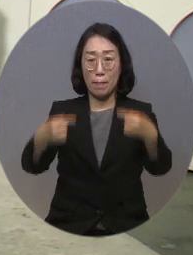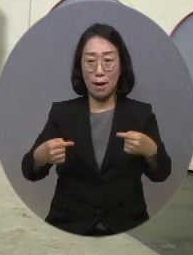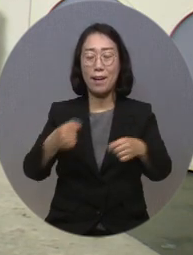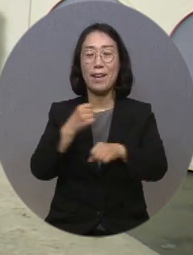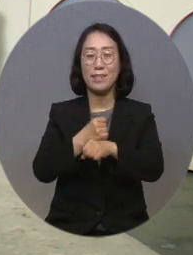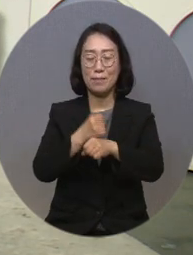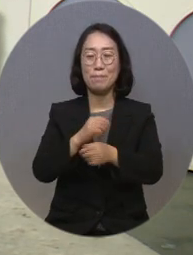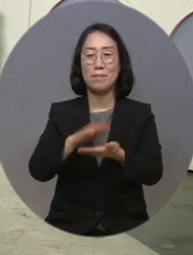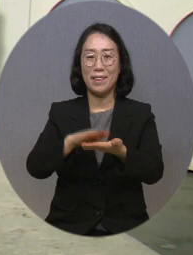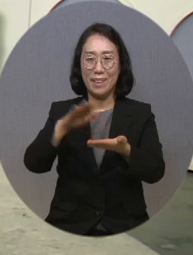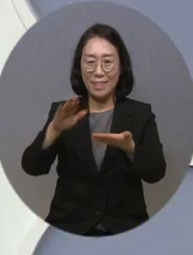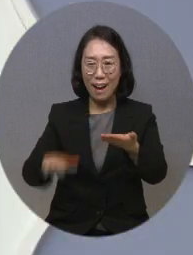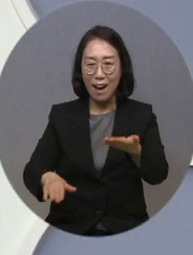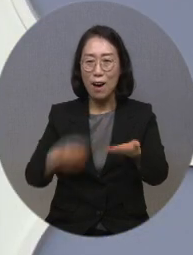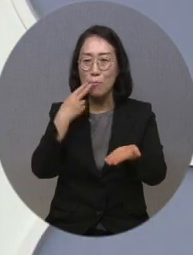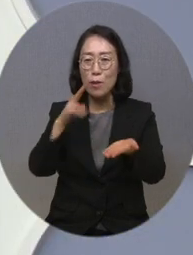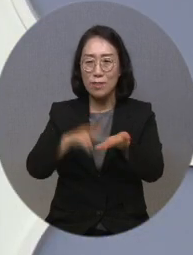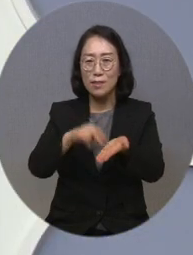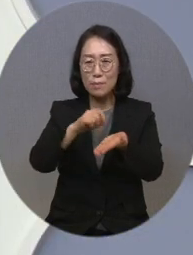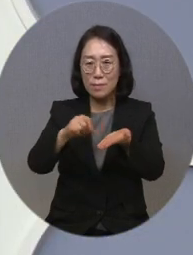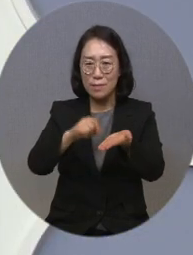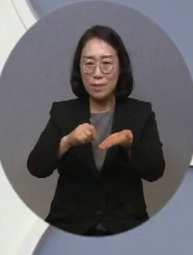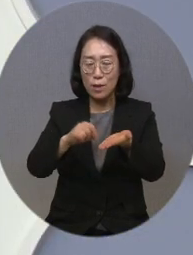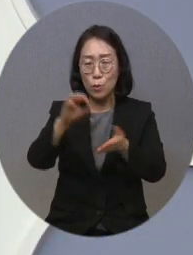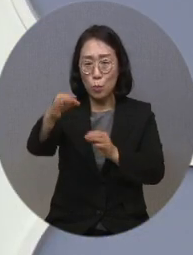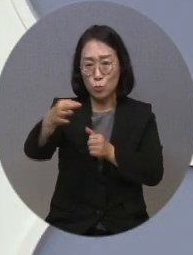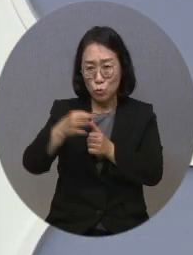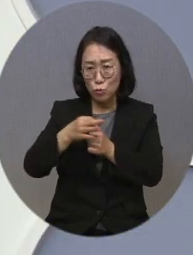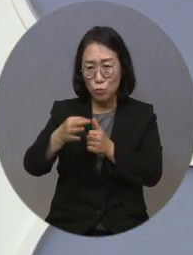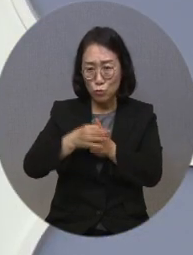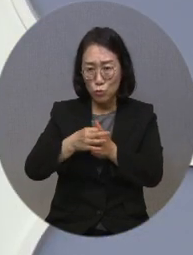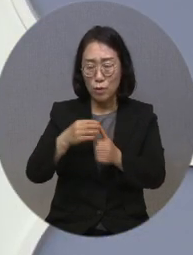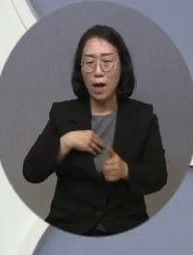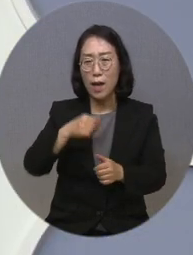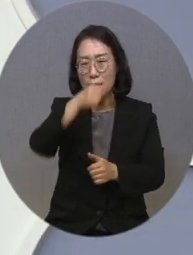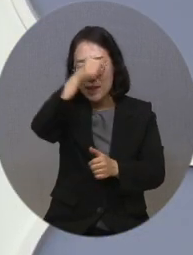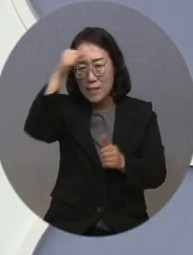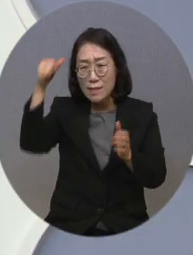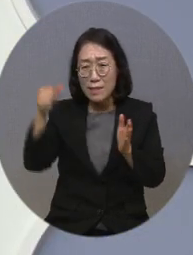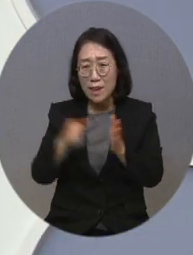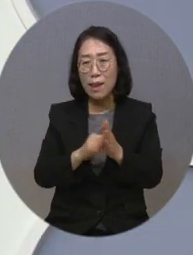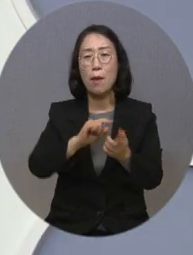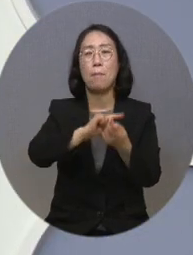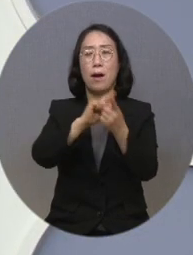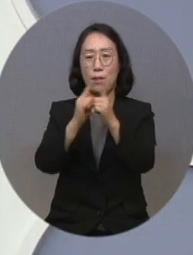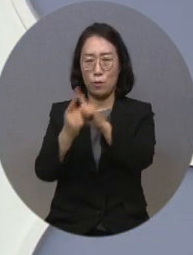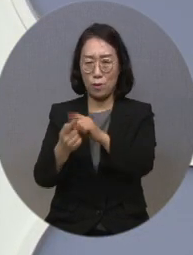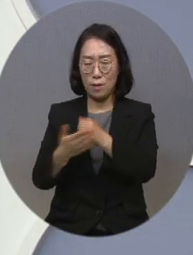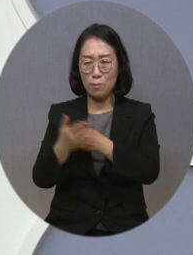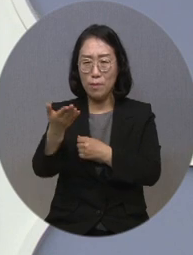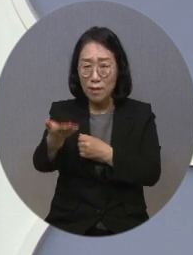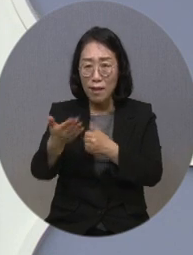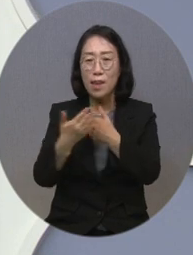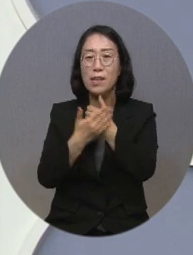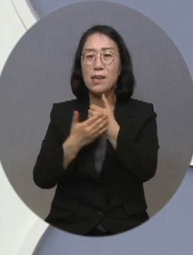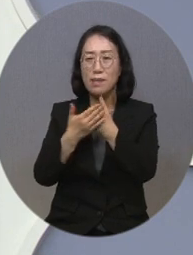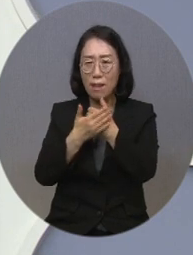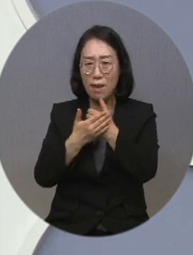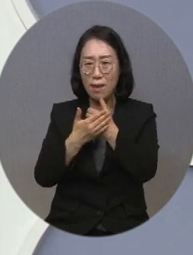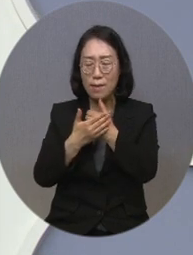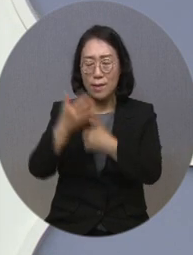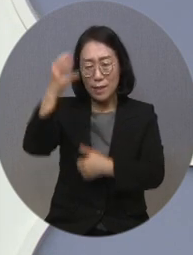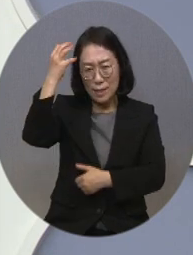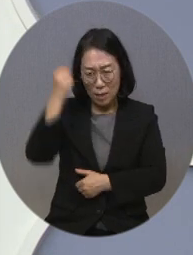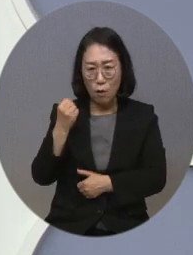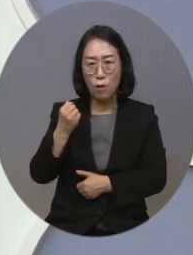이렇게 편지를 쓰면서 그 아저씨가 보내준 돈으로 제 인생을 바꿨기 때문에 저는 아저씨의 은혜를 잊지 않고 더 훌륭한